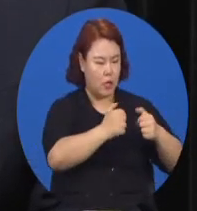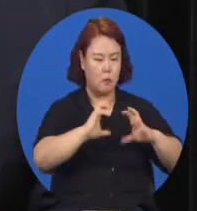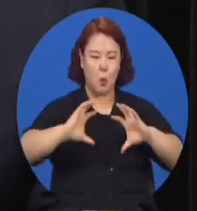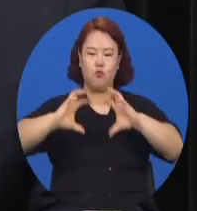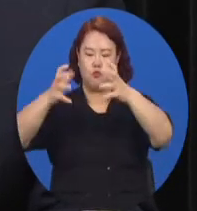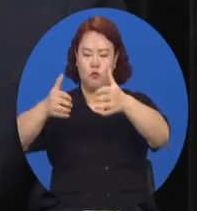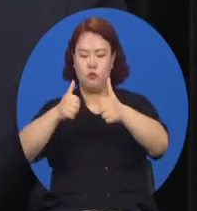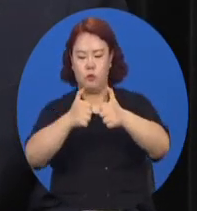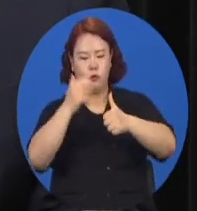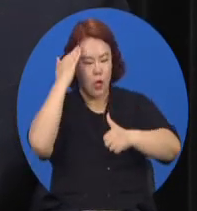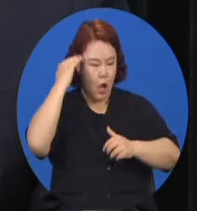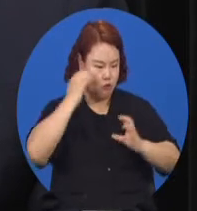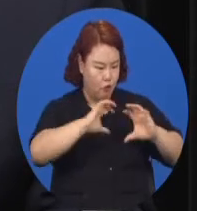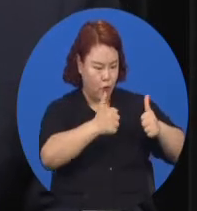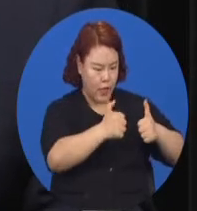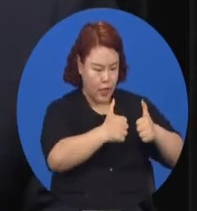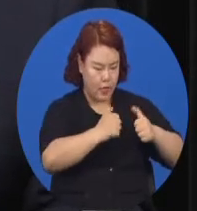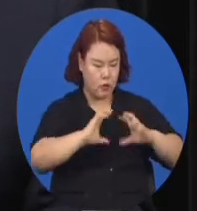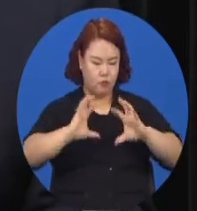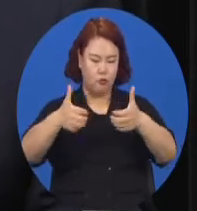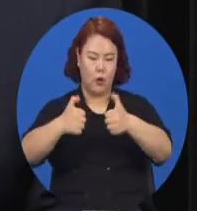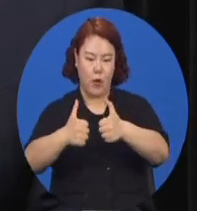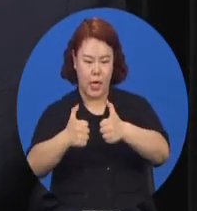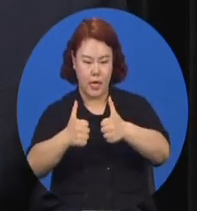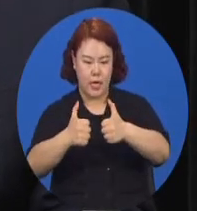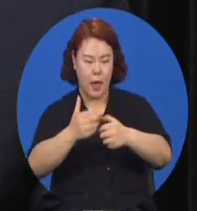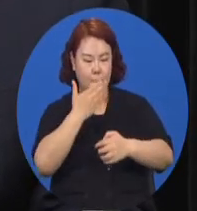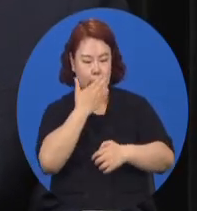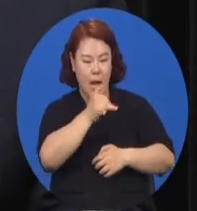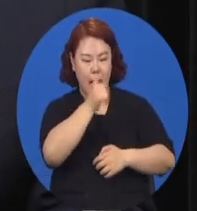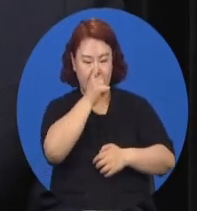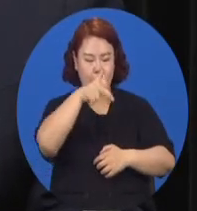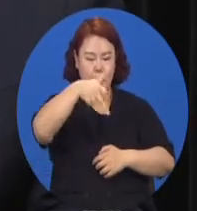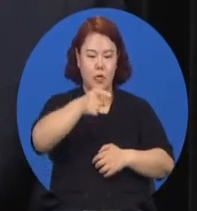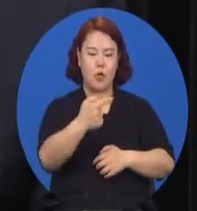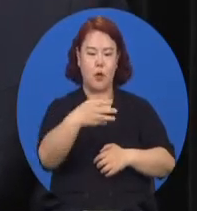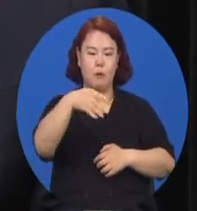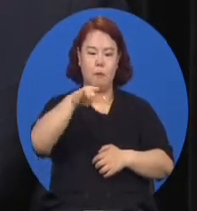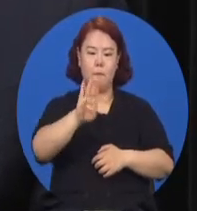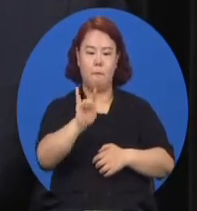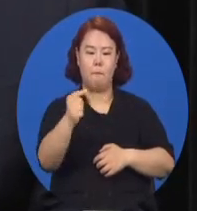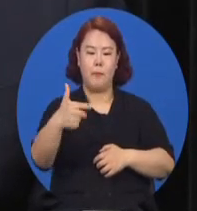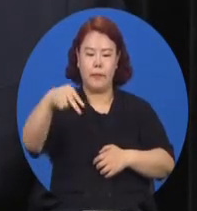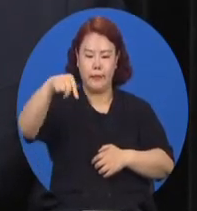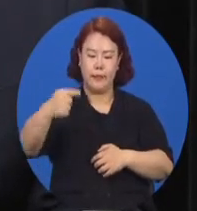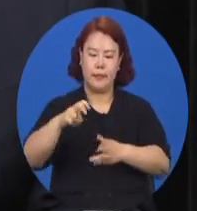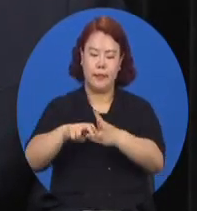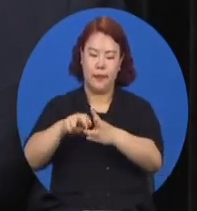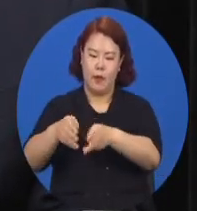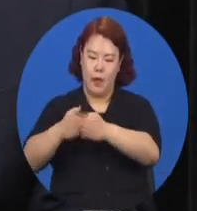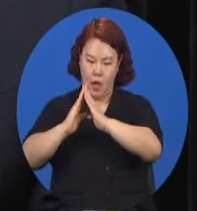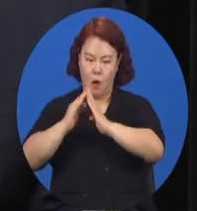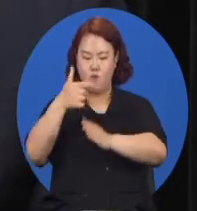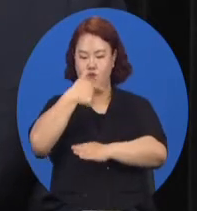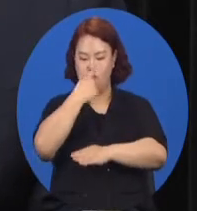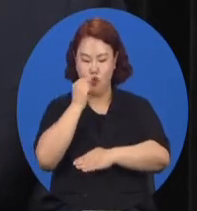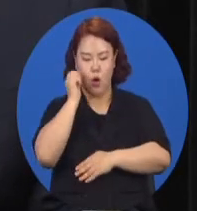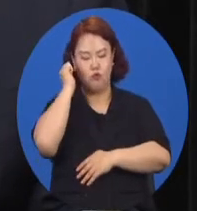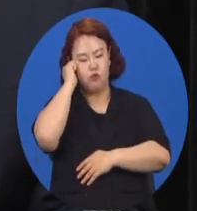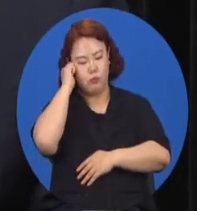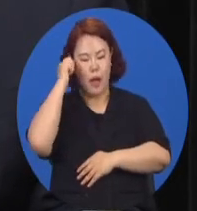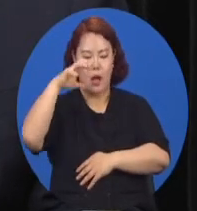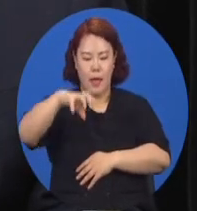기설 등을 고루 갖춘 이런 컨벤션 센터를 이 설치를 해서 부족한 숙박 시설난을